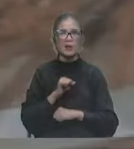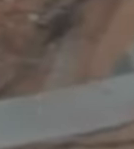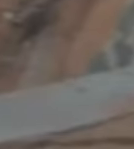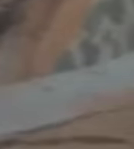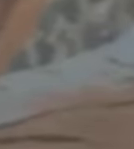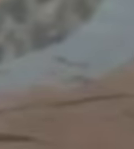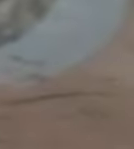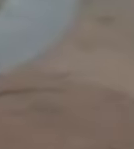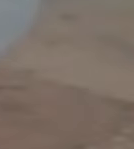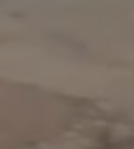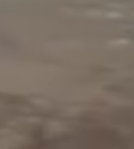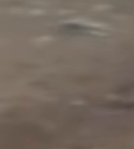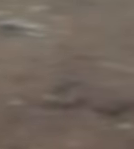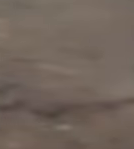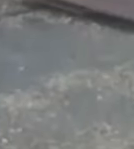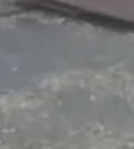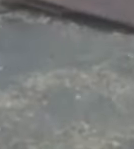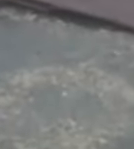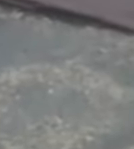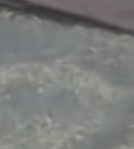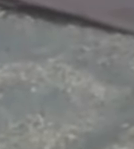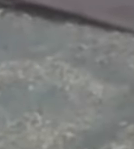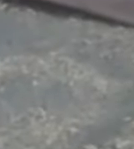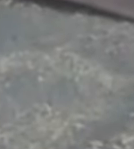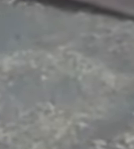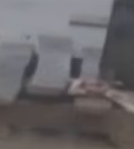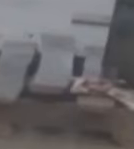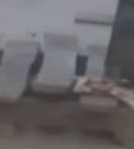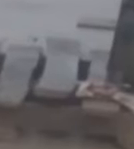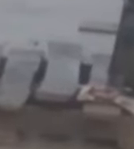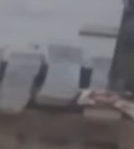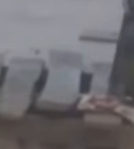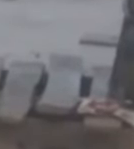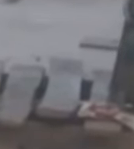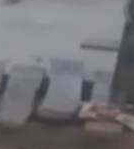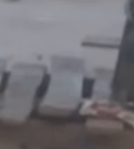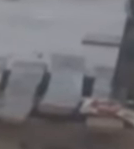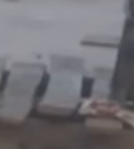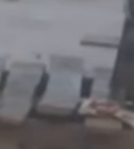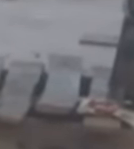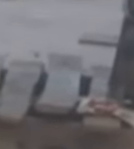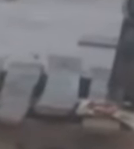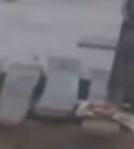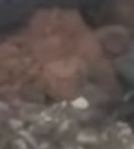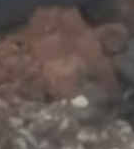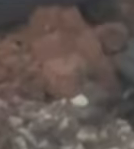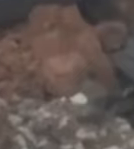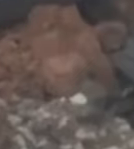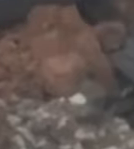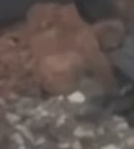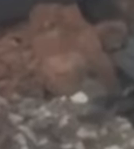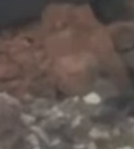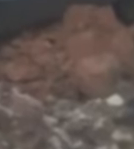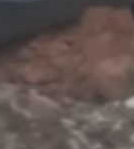Jalan sepanjang 20 meter ini longsor mengakibatkan kerusakan parah hingga tidak bisa dilintasi. Jalan ditutup dan memaksa